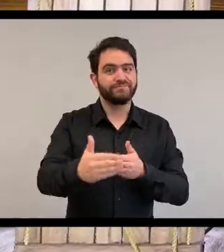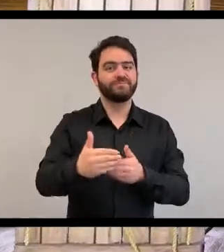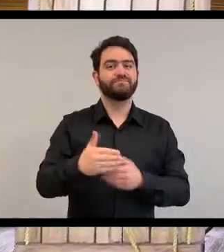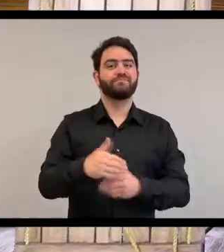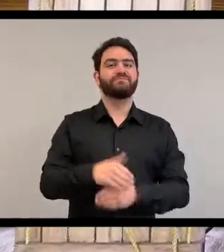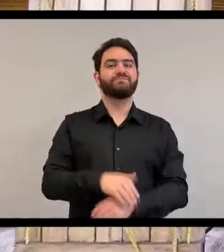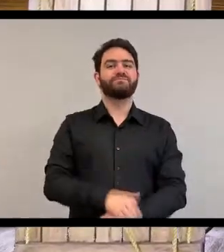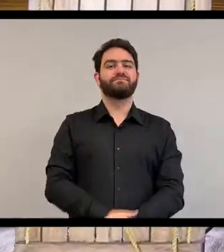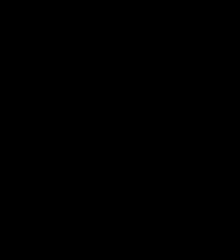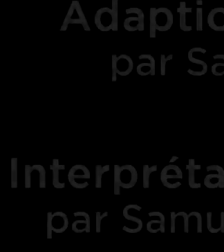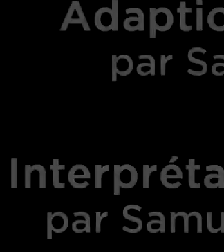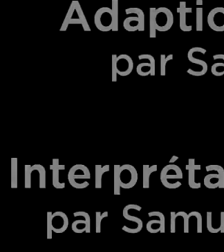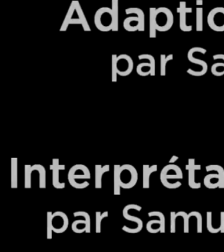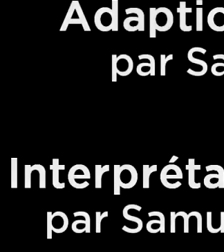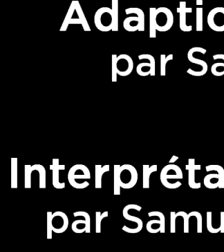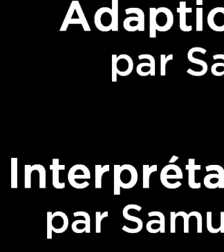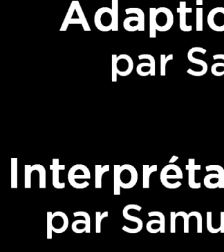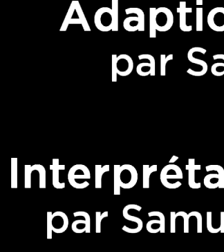des fêtes!